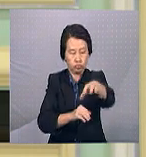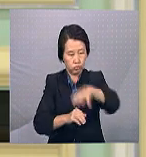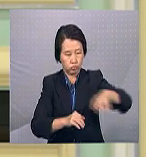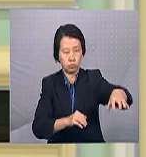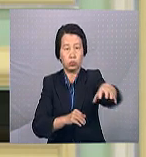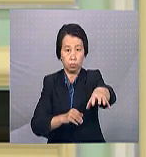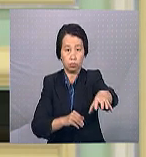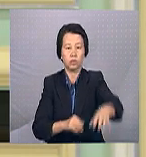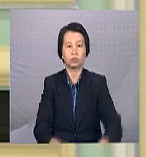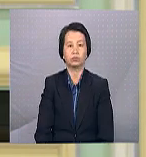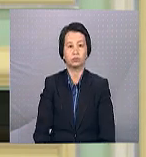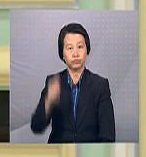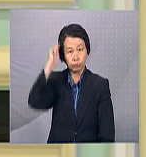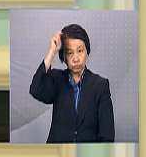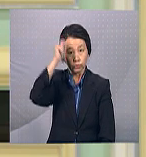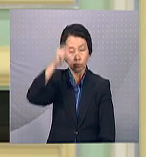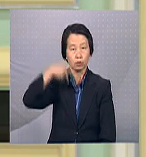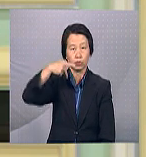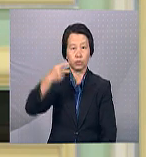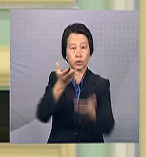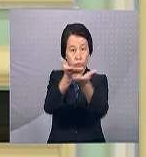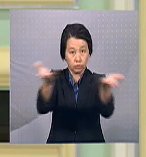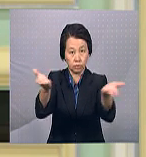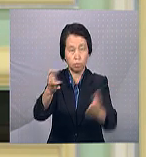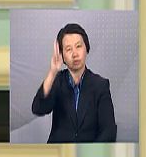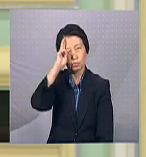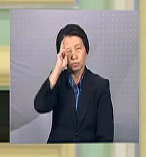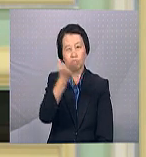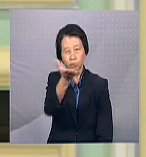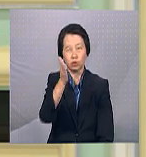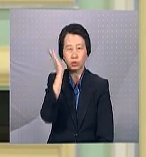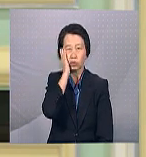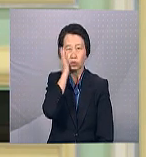Tuan-tuan dan puan-puan sekalian, seperti kita tahu,